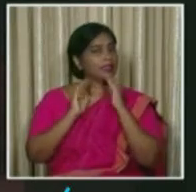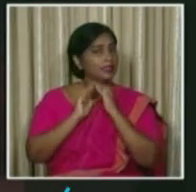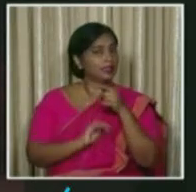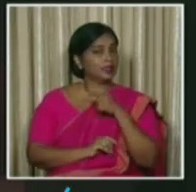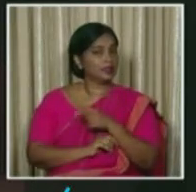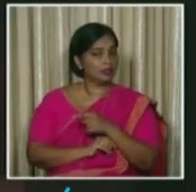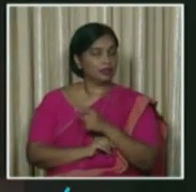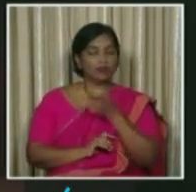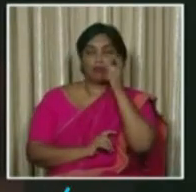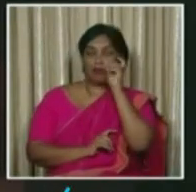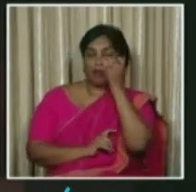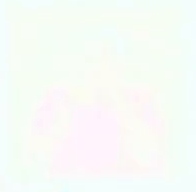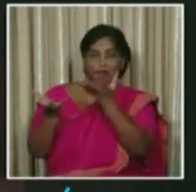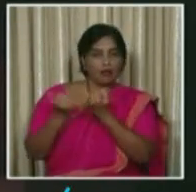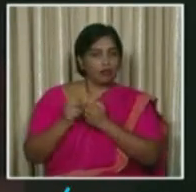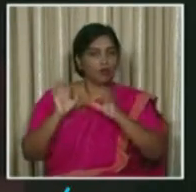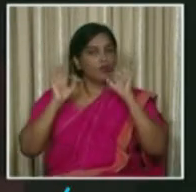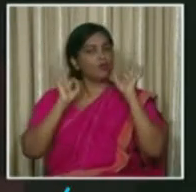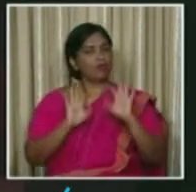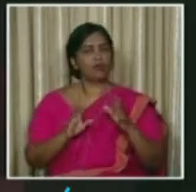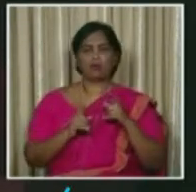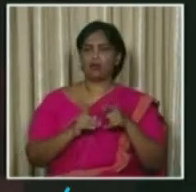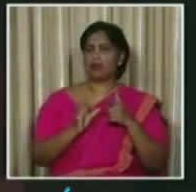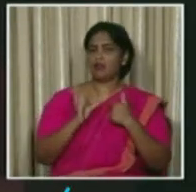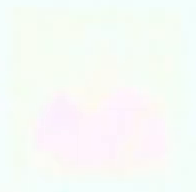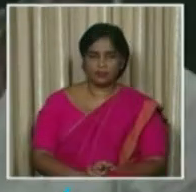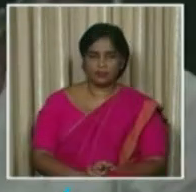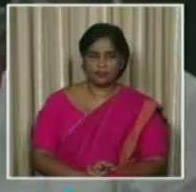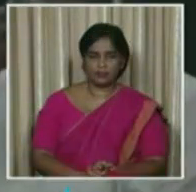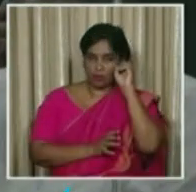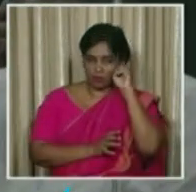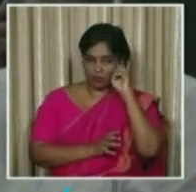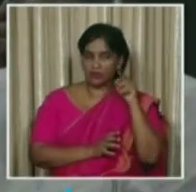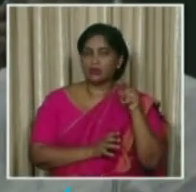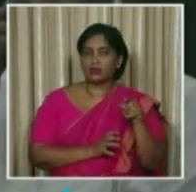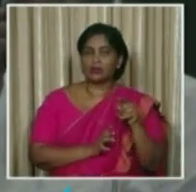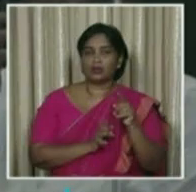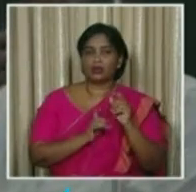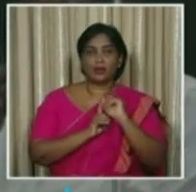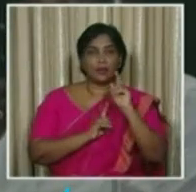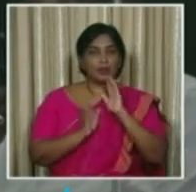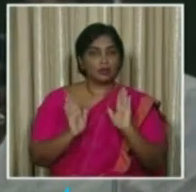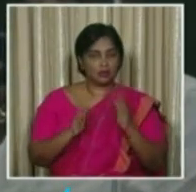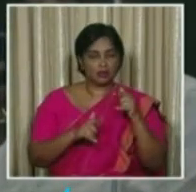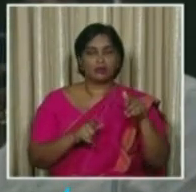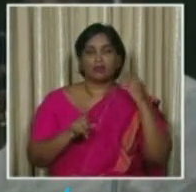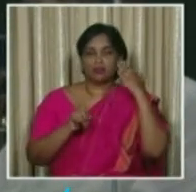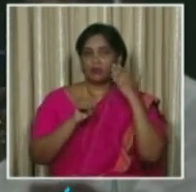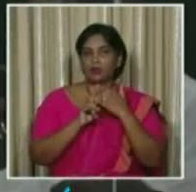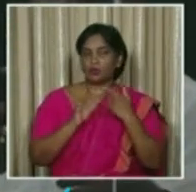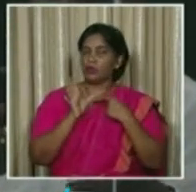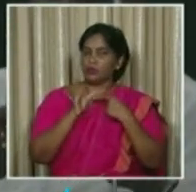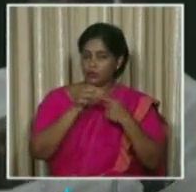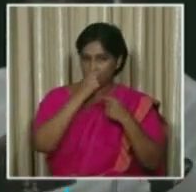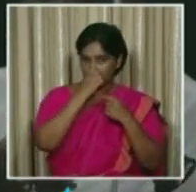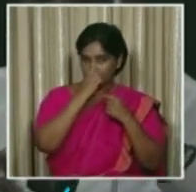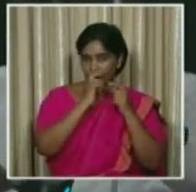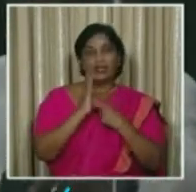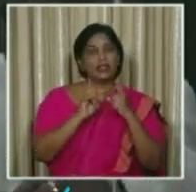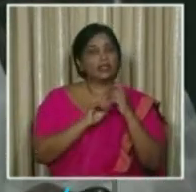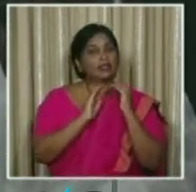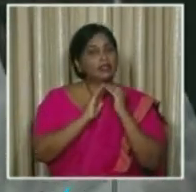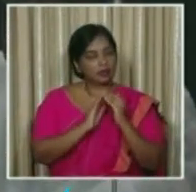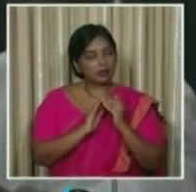දෙපාර්තමේන්තුවේ නිරීක්ෂණ නොලබා කොහොමද මේ යන 52 හිට ගියේ? එට දිනේ සභාව ආරම්භ වෙන අවස්ථාවේදී මේ පිළිබඳව මම පිළිතුරක් දෙනවා. නීතිපති